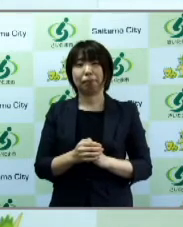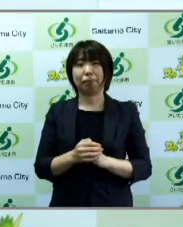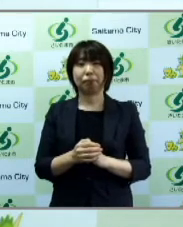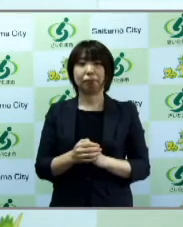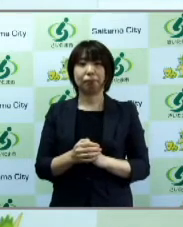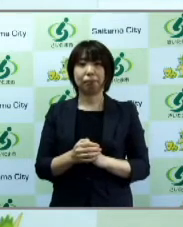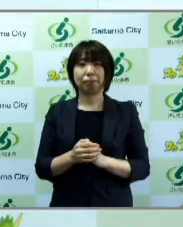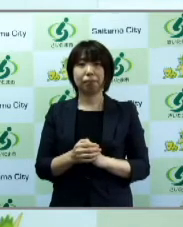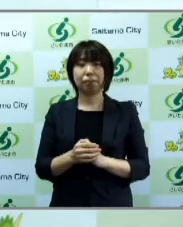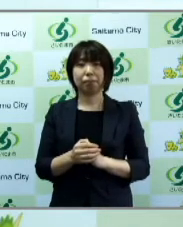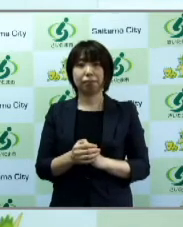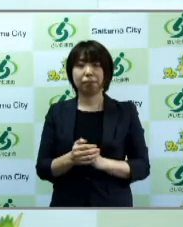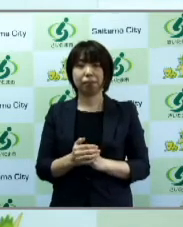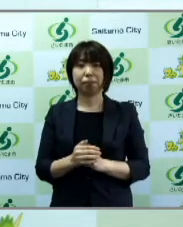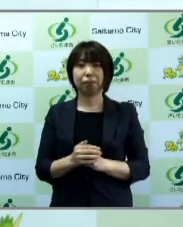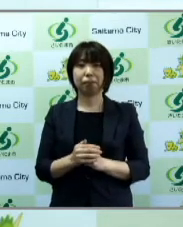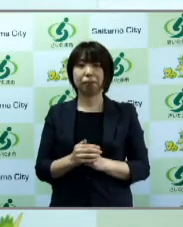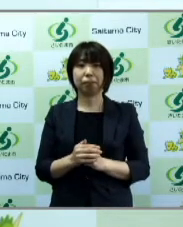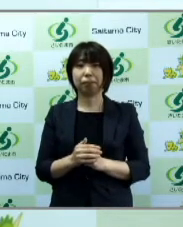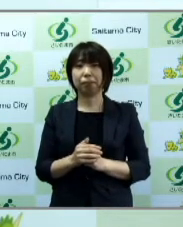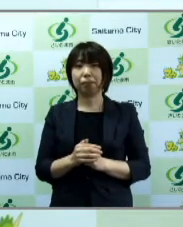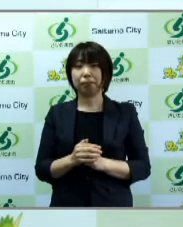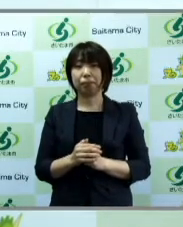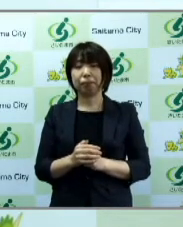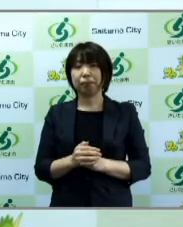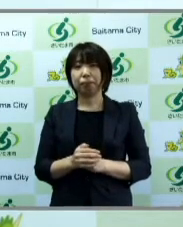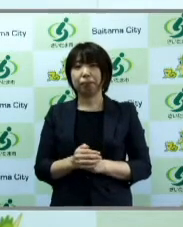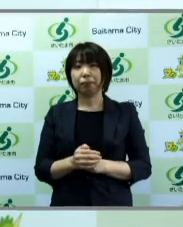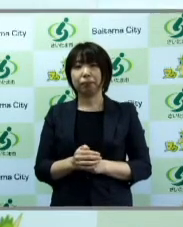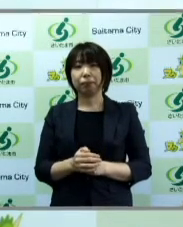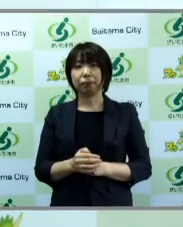という状況になっているということでございます。